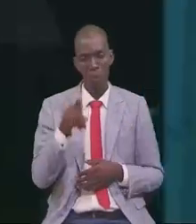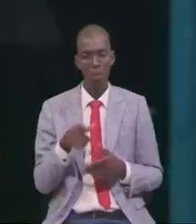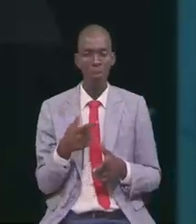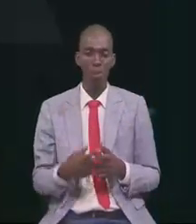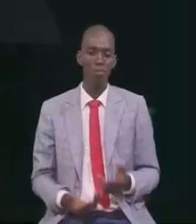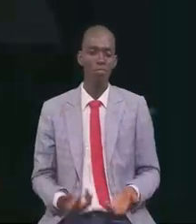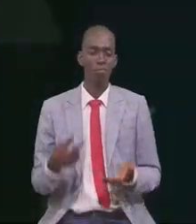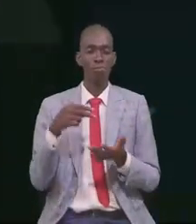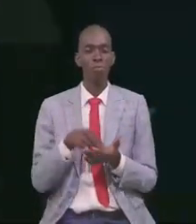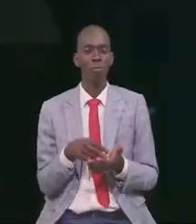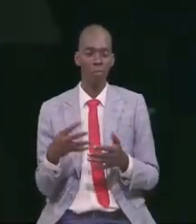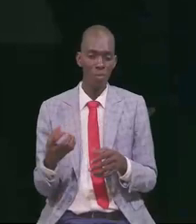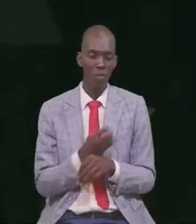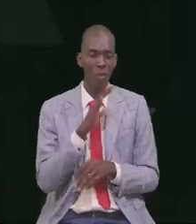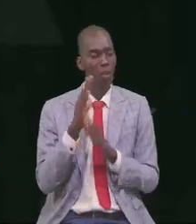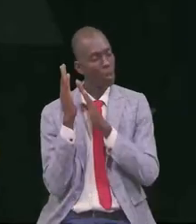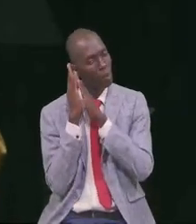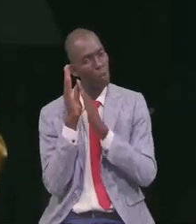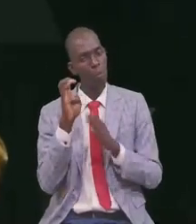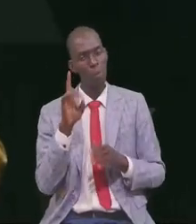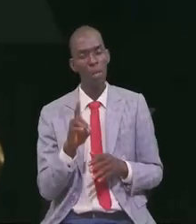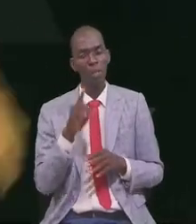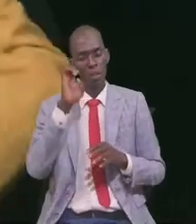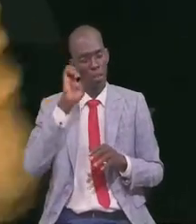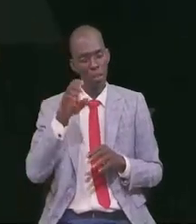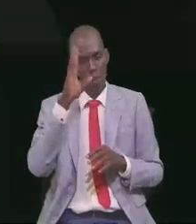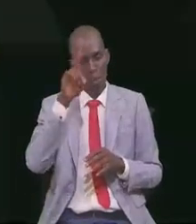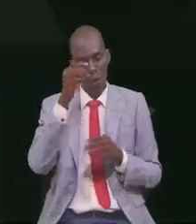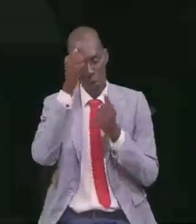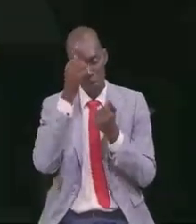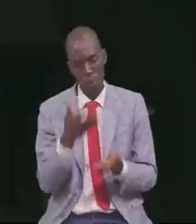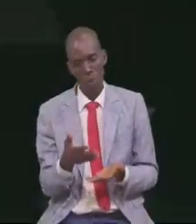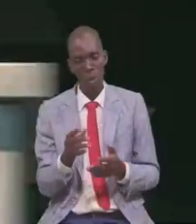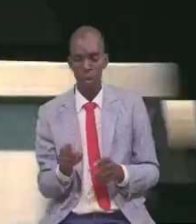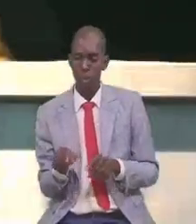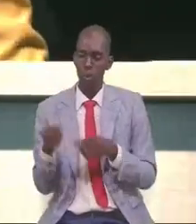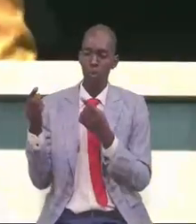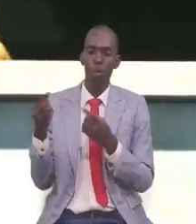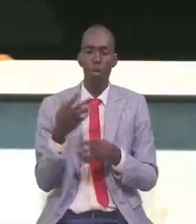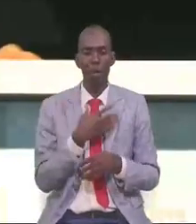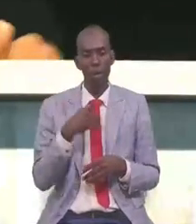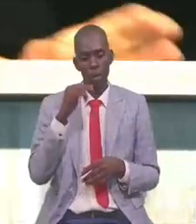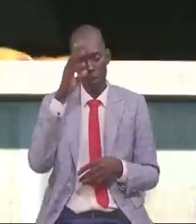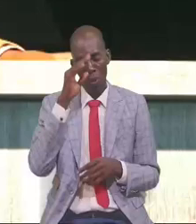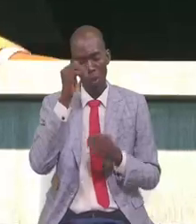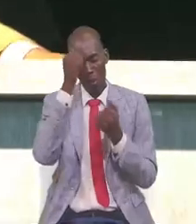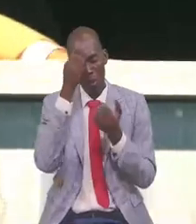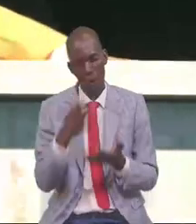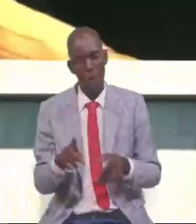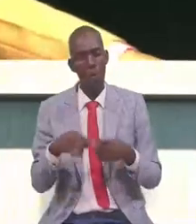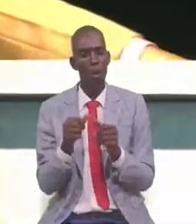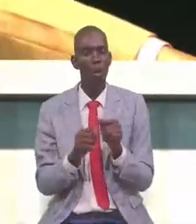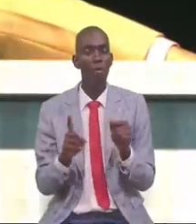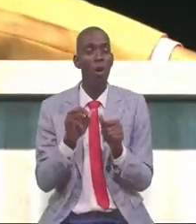ton lit. Il a pris le lit. Va. Et il est parti. Tout ce que le